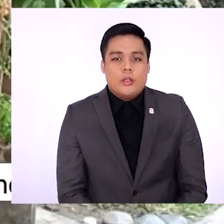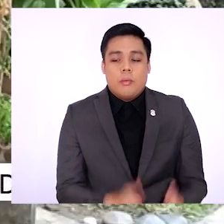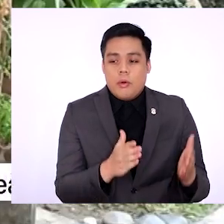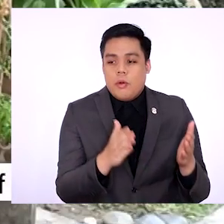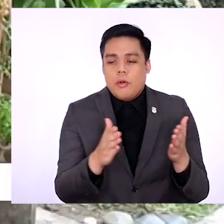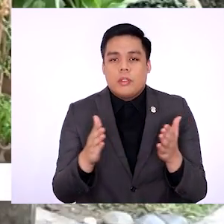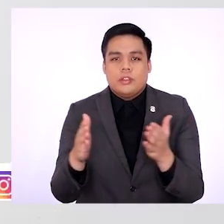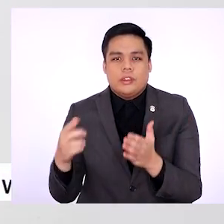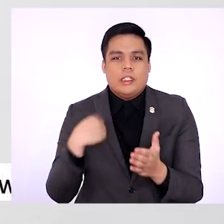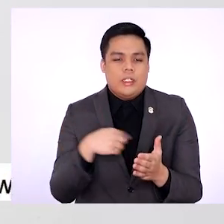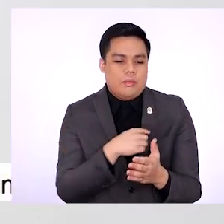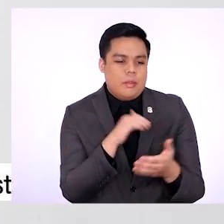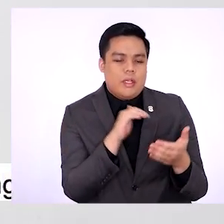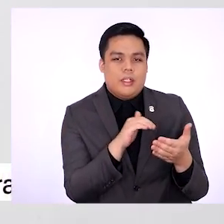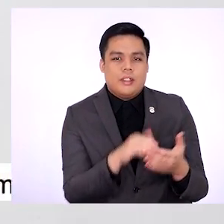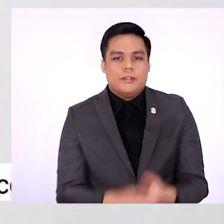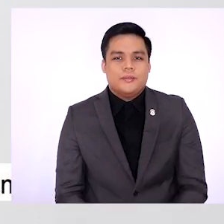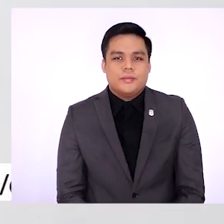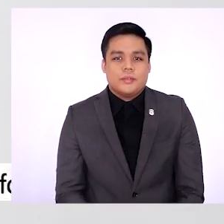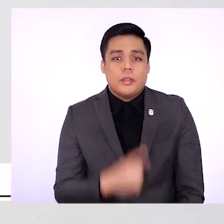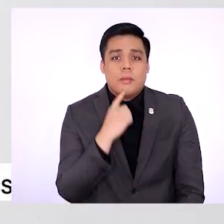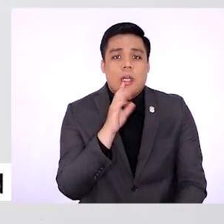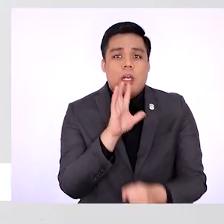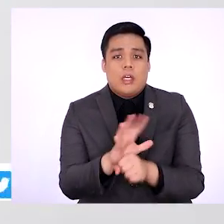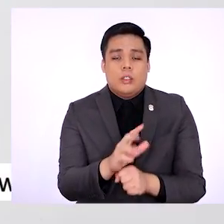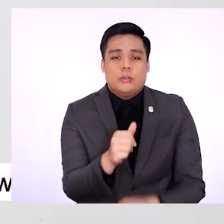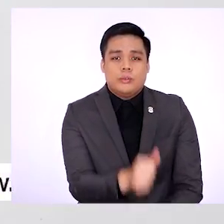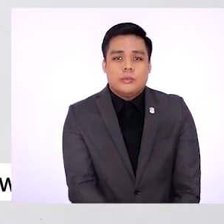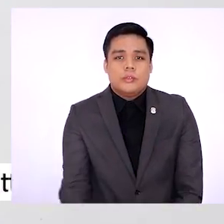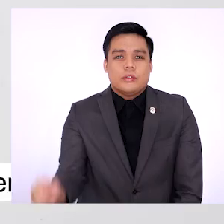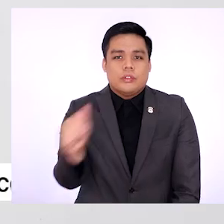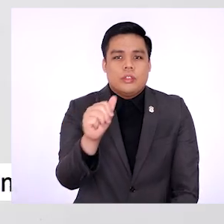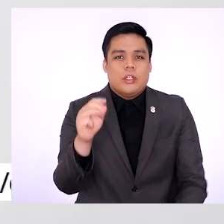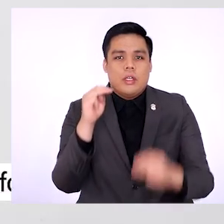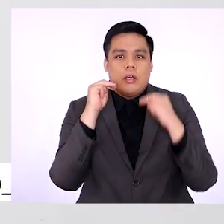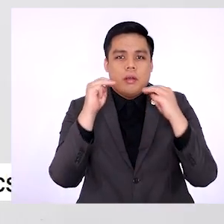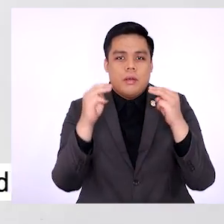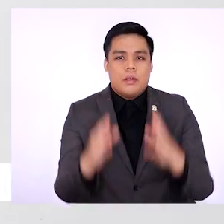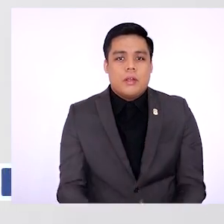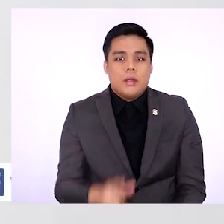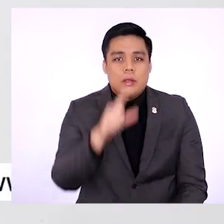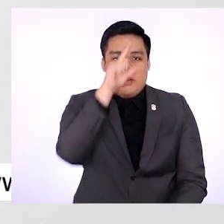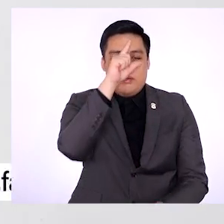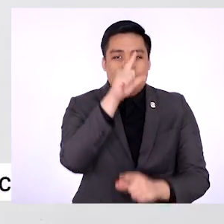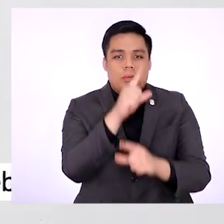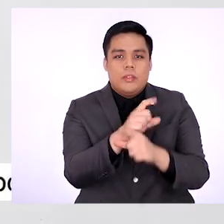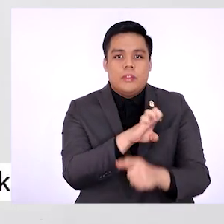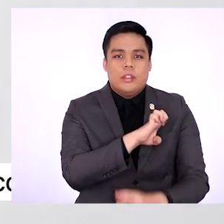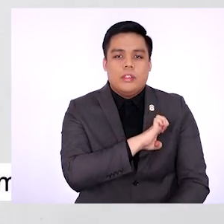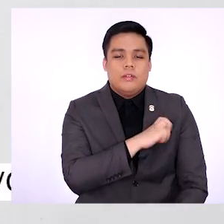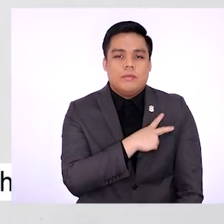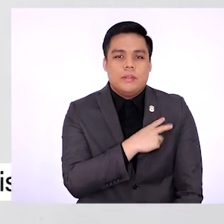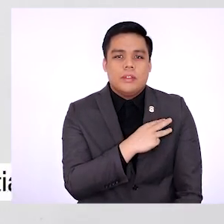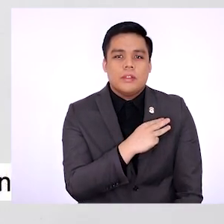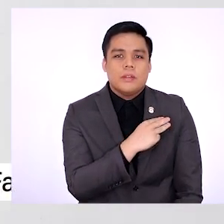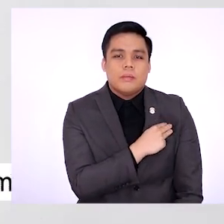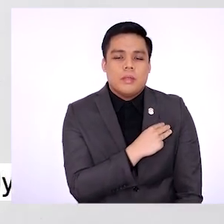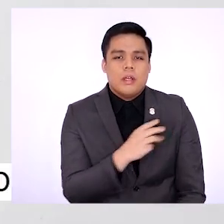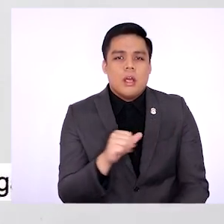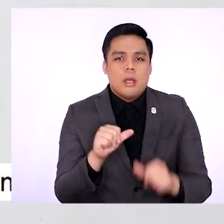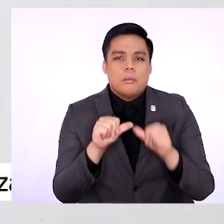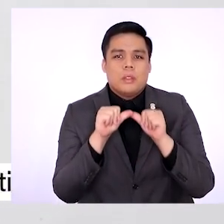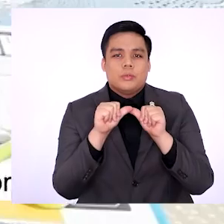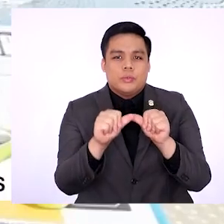tayo sa ating pag-aaral. Pangako po namin sa tagapamahalang pangkalahatan, ang kapatid na Eduardo V. Manalo, patuloy